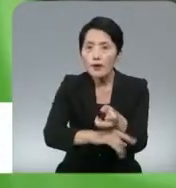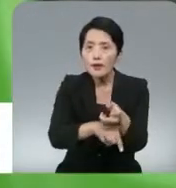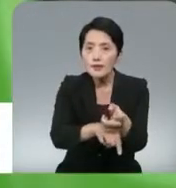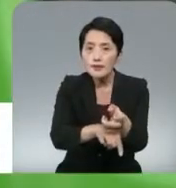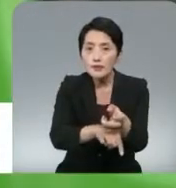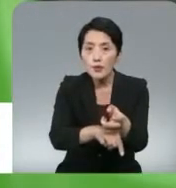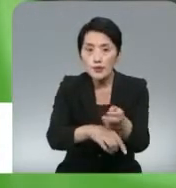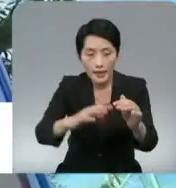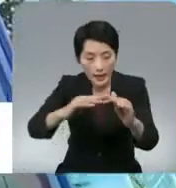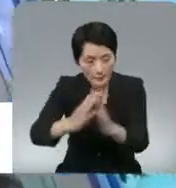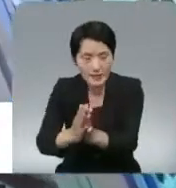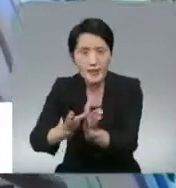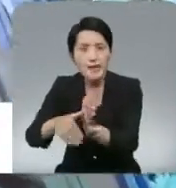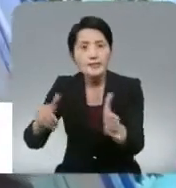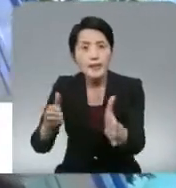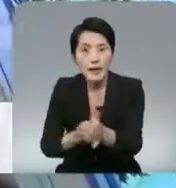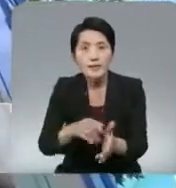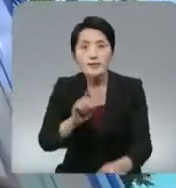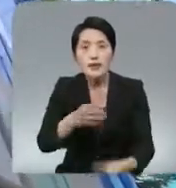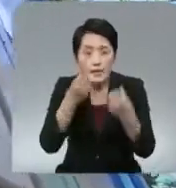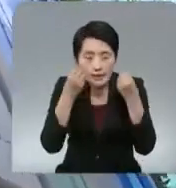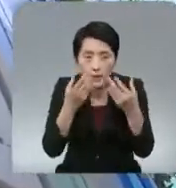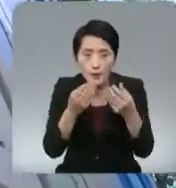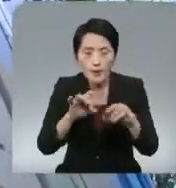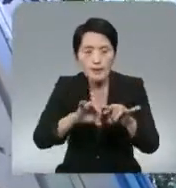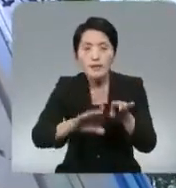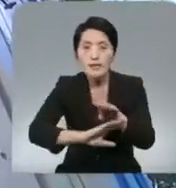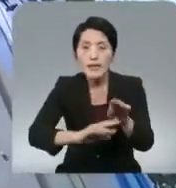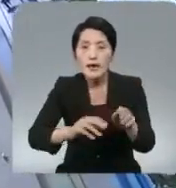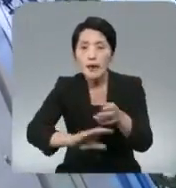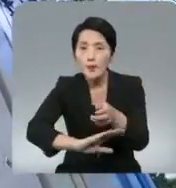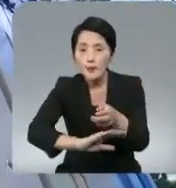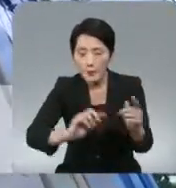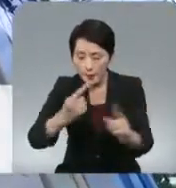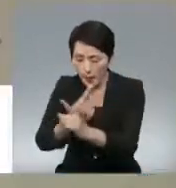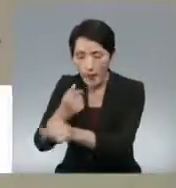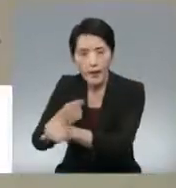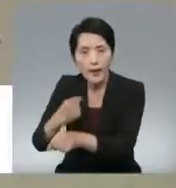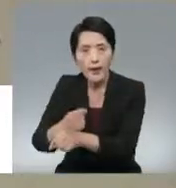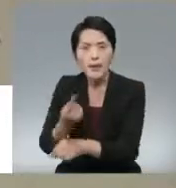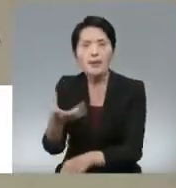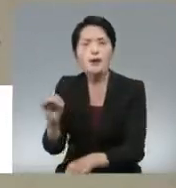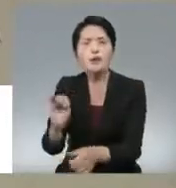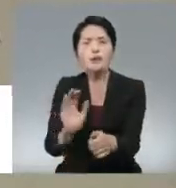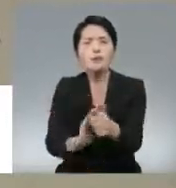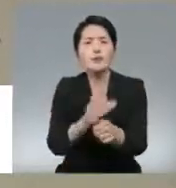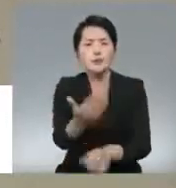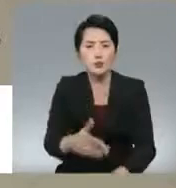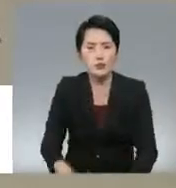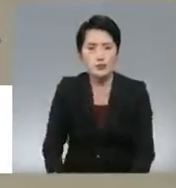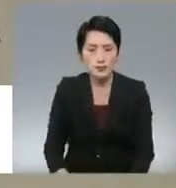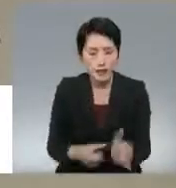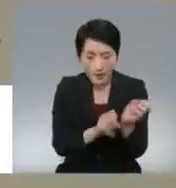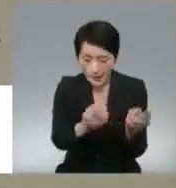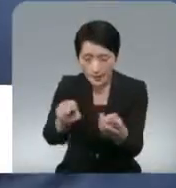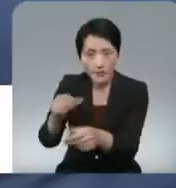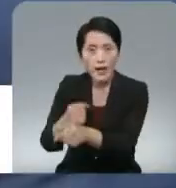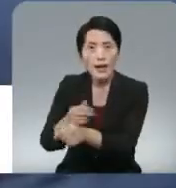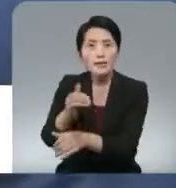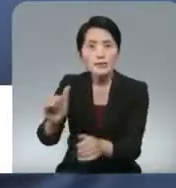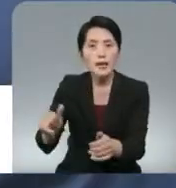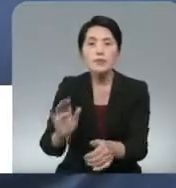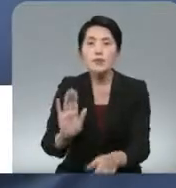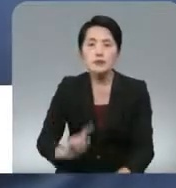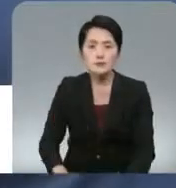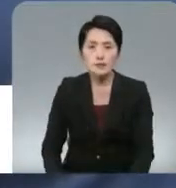mức 3 Cùng với đó thành phố có kế hoạch chuyển đổi toàn bộ xe máy giao hàng sang xe điện cho tới năm 2025 xe